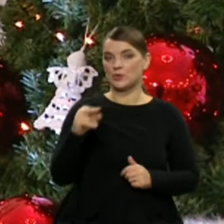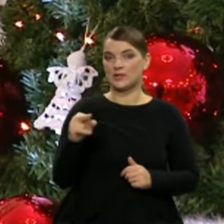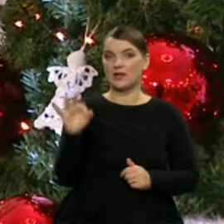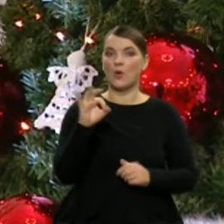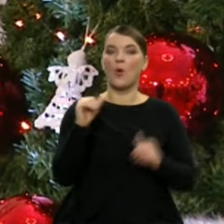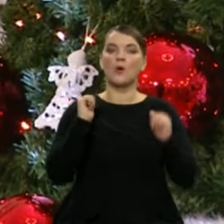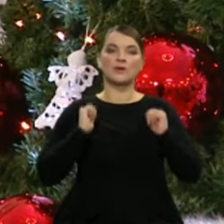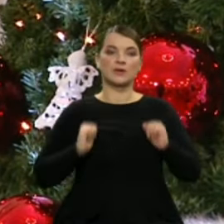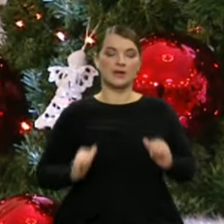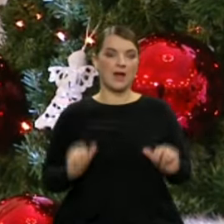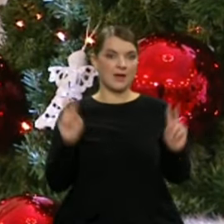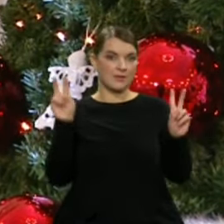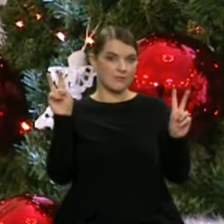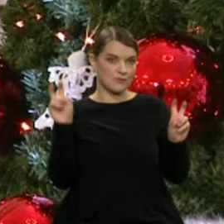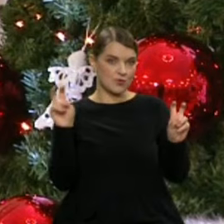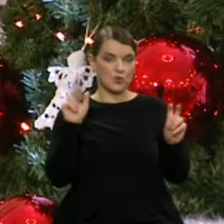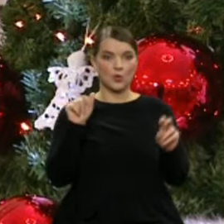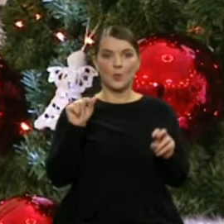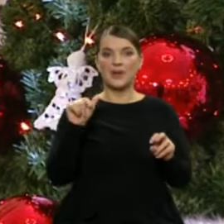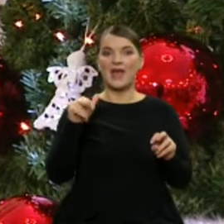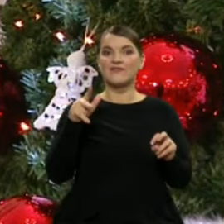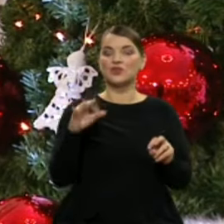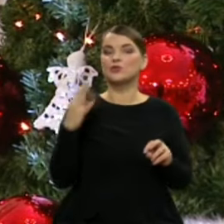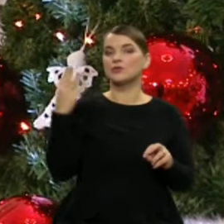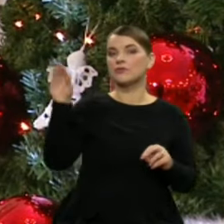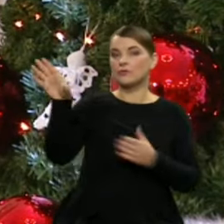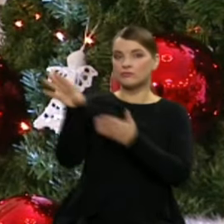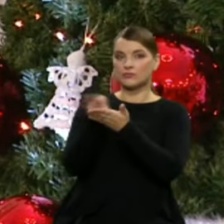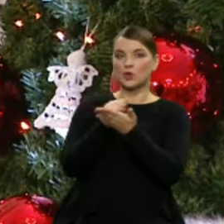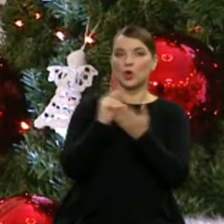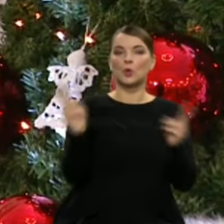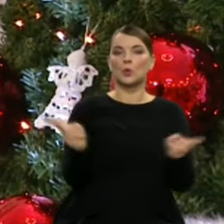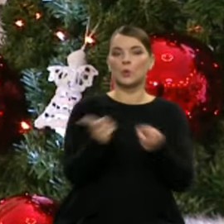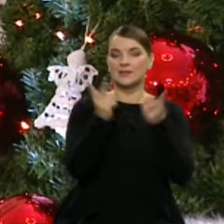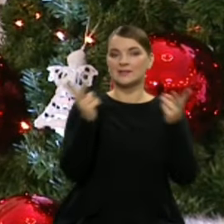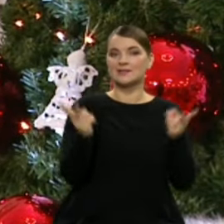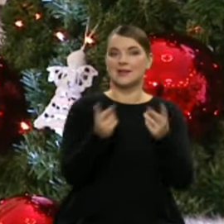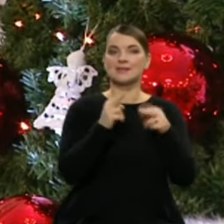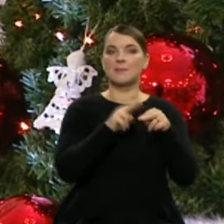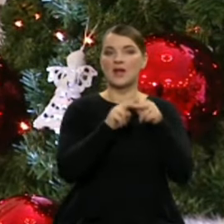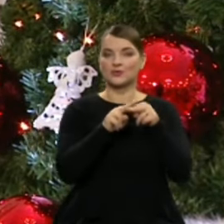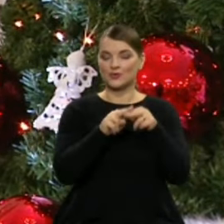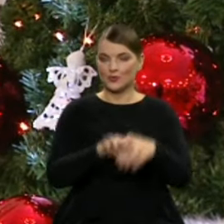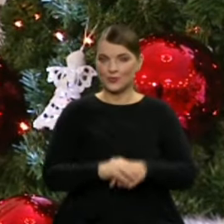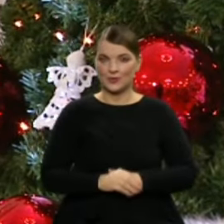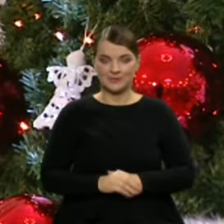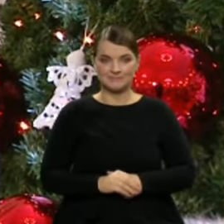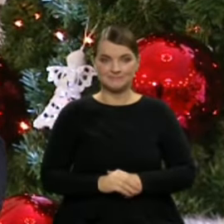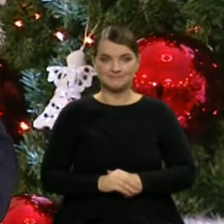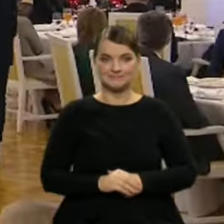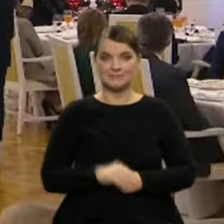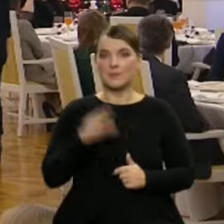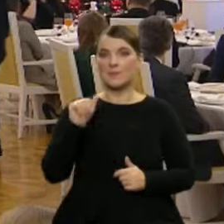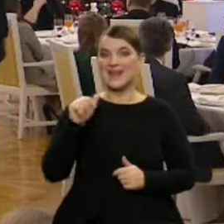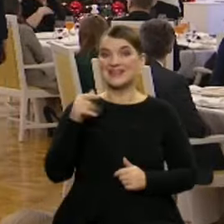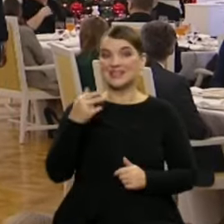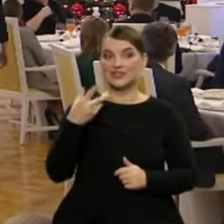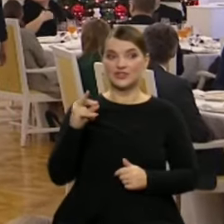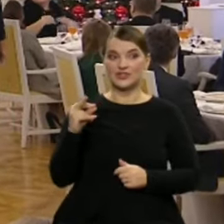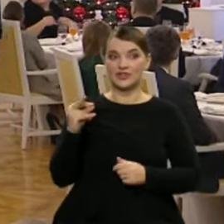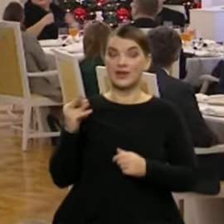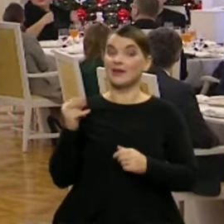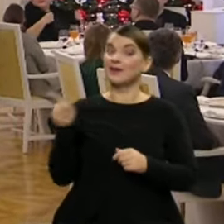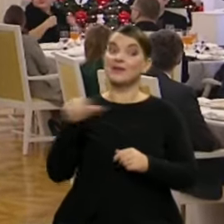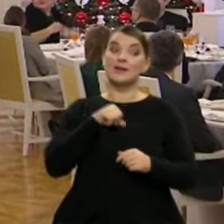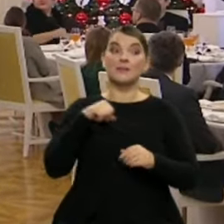Ramu iš Giedriaus Kuprevičiaus miuziklo Ugnies medžioklė su varovais. Silvija Beatričė ne tik